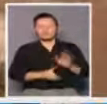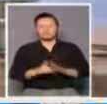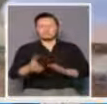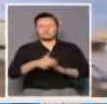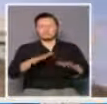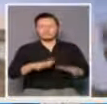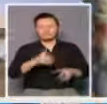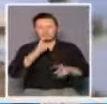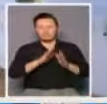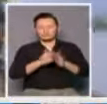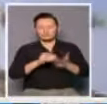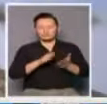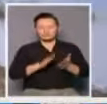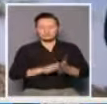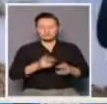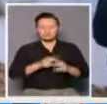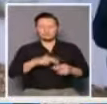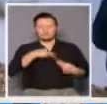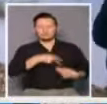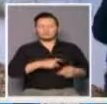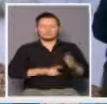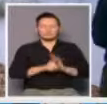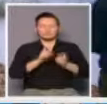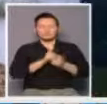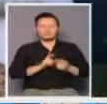занесенных в Красную книгу. Также прикладывают усилия в борьбе